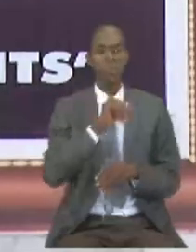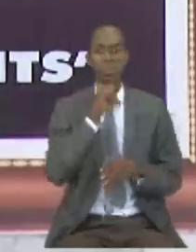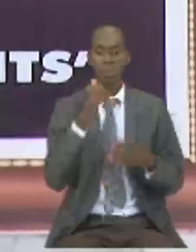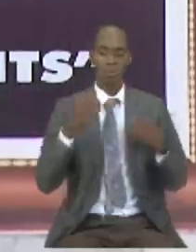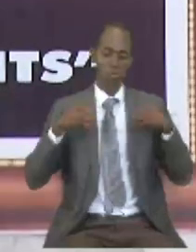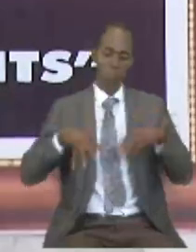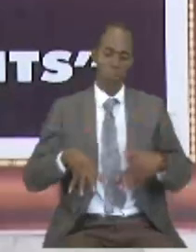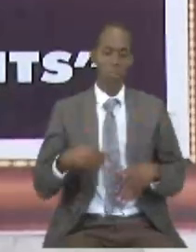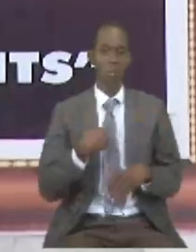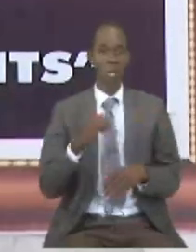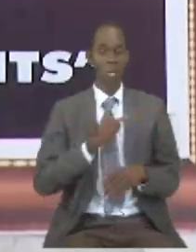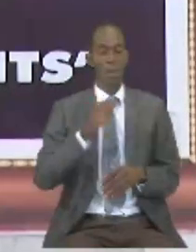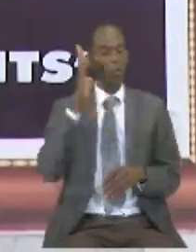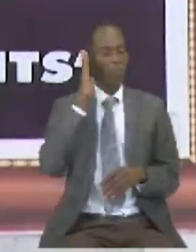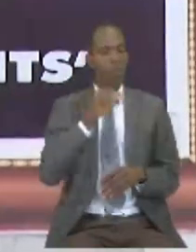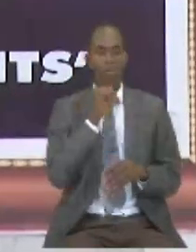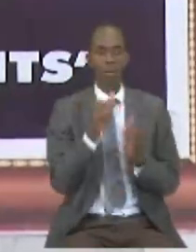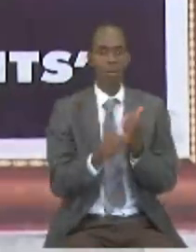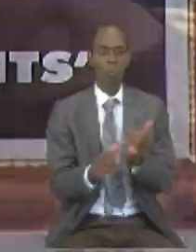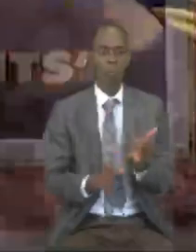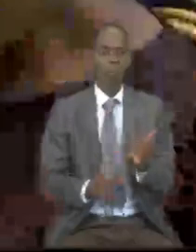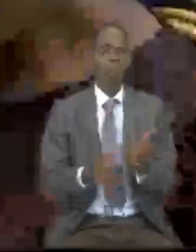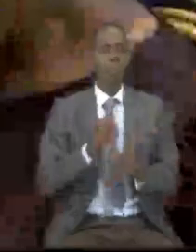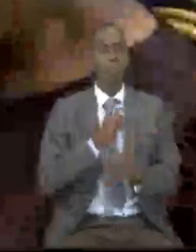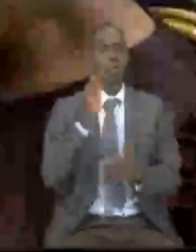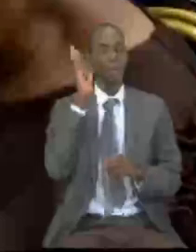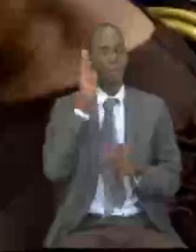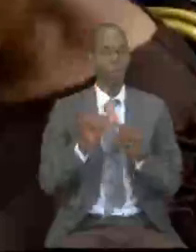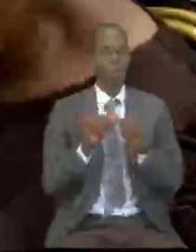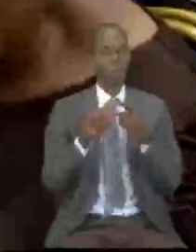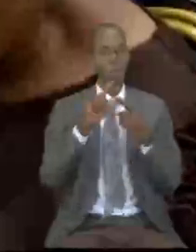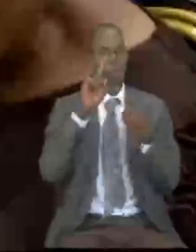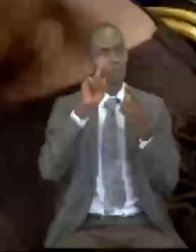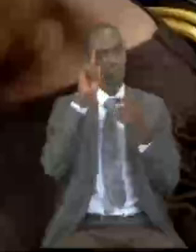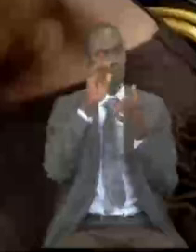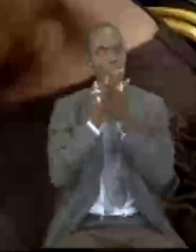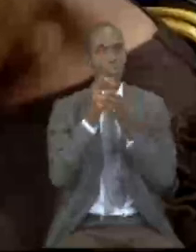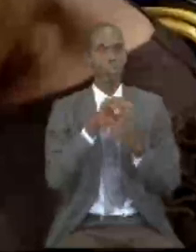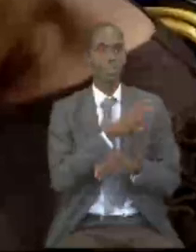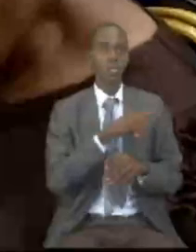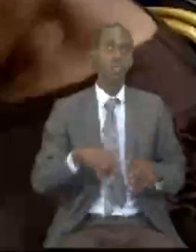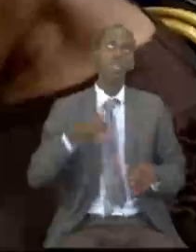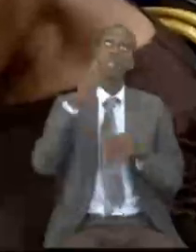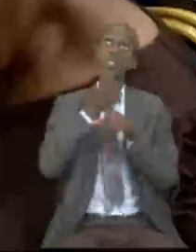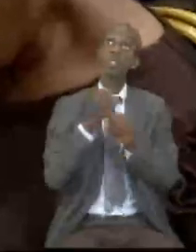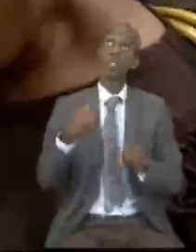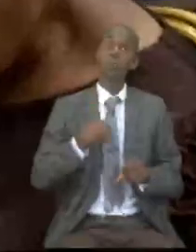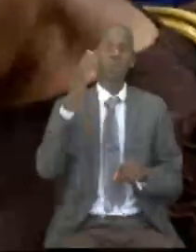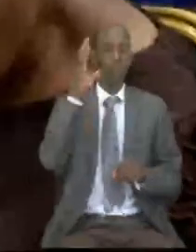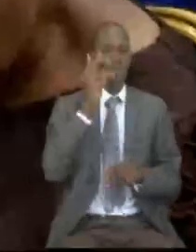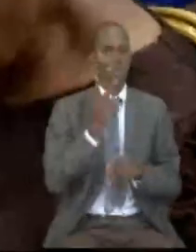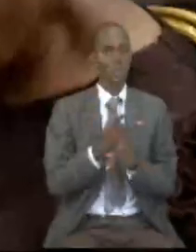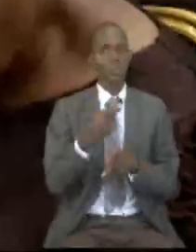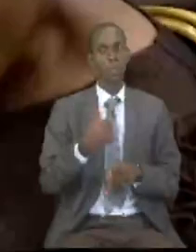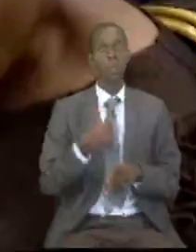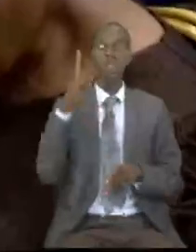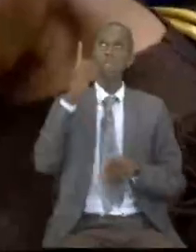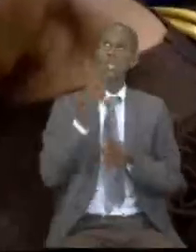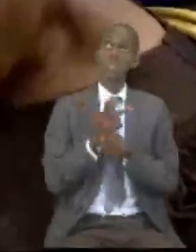me décourager. Moi je ne vais pas rétrograder. Je vais me confier à l'Éternel. Alors il m'a sauvé. Il va me